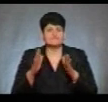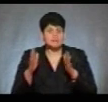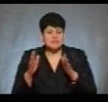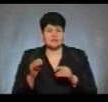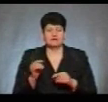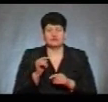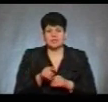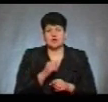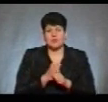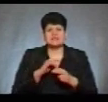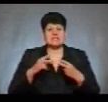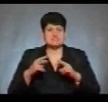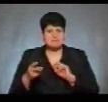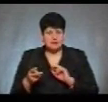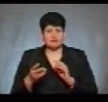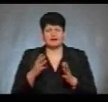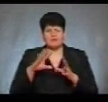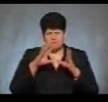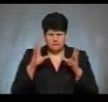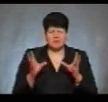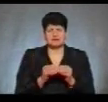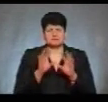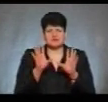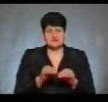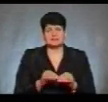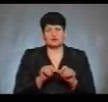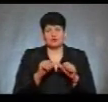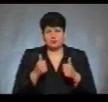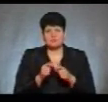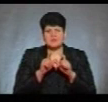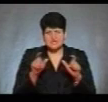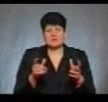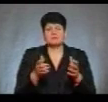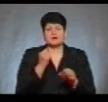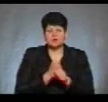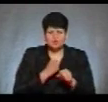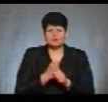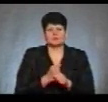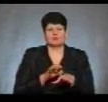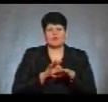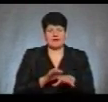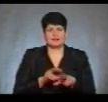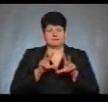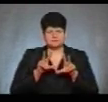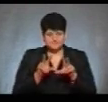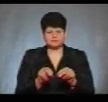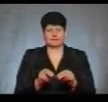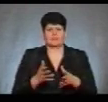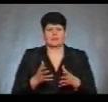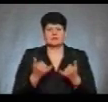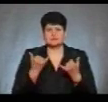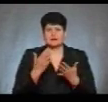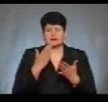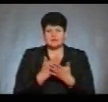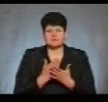вони робляться заміни. Але в принципі всі дільничні виборчі комісії працюють, прийняли присягу, провели перше засідання. Фактично зараз йде